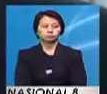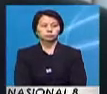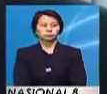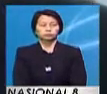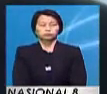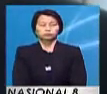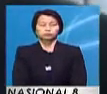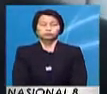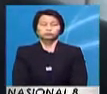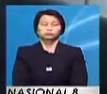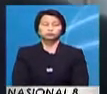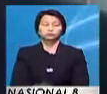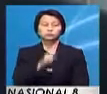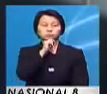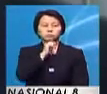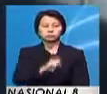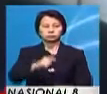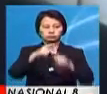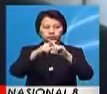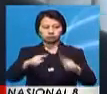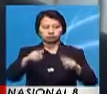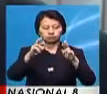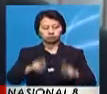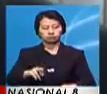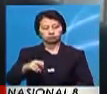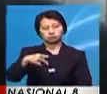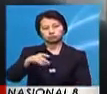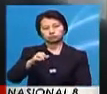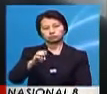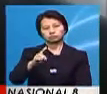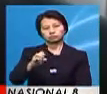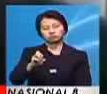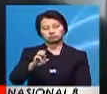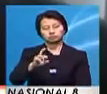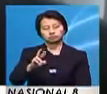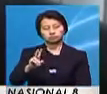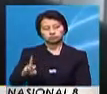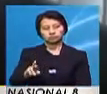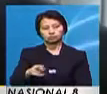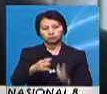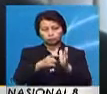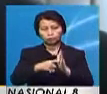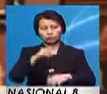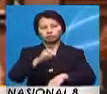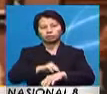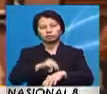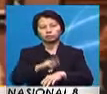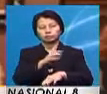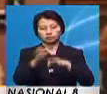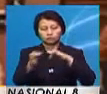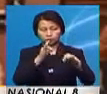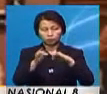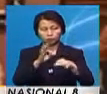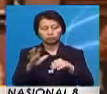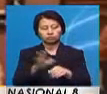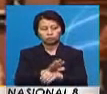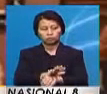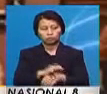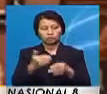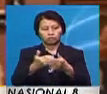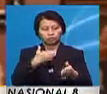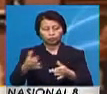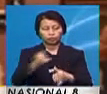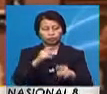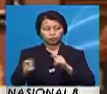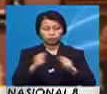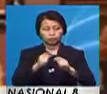Jelas Yang di-Pertua Dewan Rakyat Tan Sri Pandikar Amin Mulia, pihak jawatan kuasa memerlukan masa serta keterangan yang mencukupi sebelum